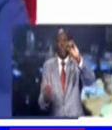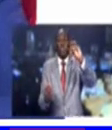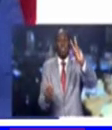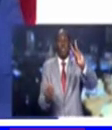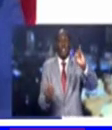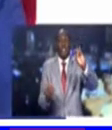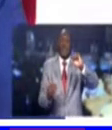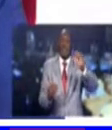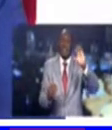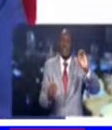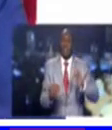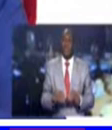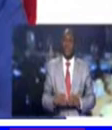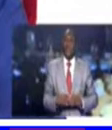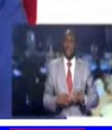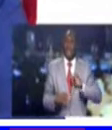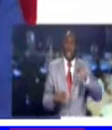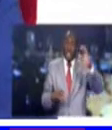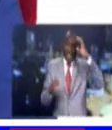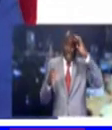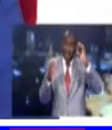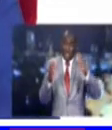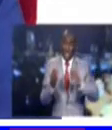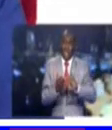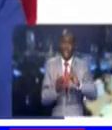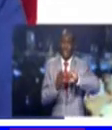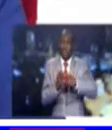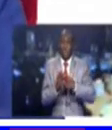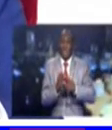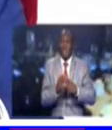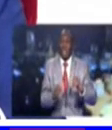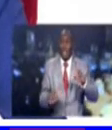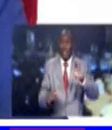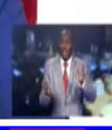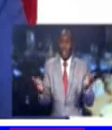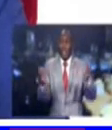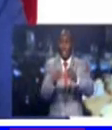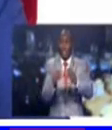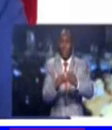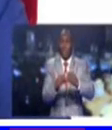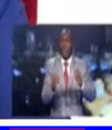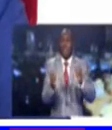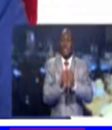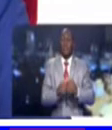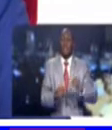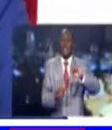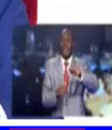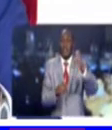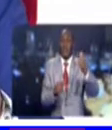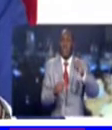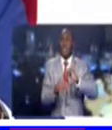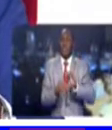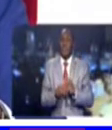dans ce cadre j'ai déjà entamé les consultations avec les institutions de la république